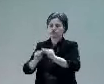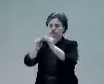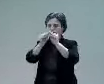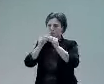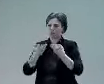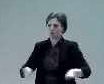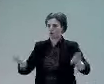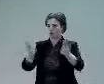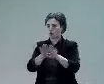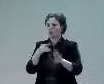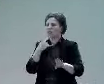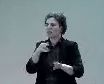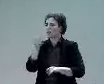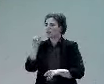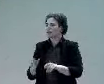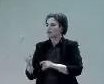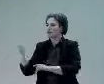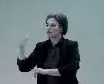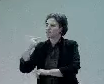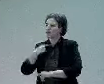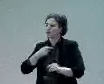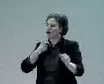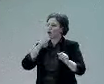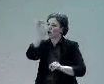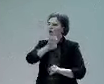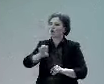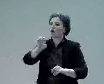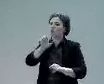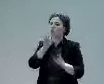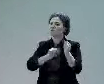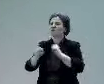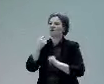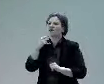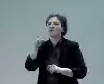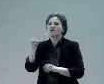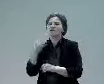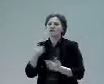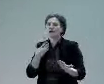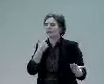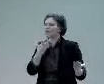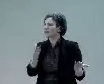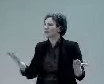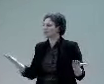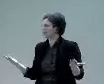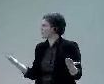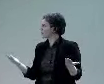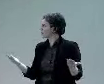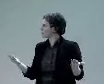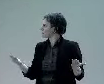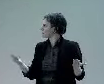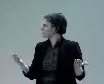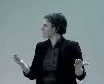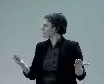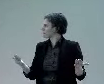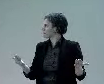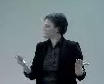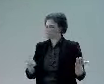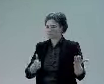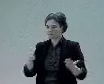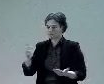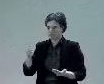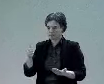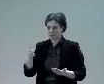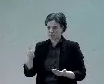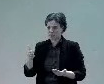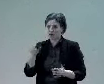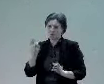chiudo, chi è che ci insegna come salvare la nostra Europa? Nel senso federalista che indicava prima Brando. Beh,